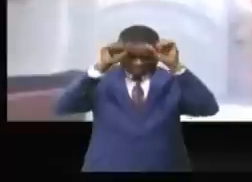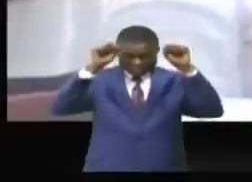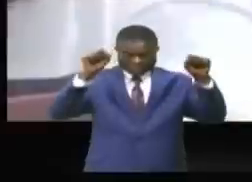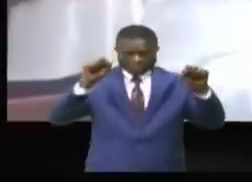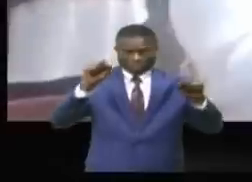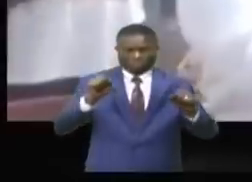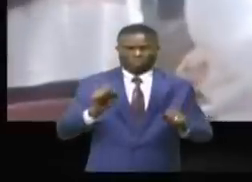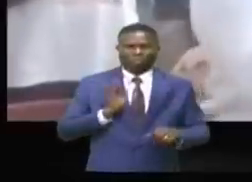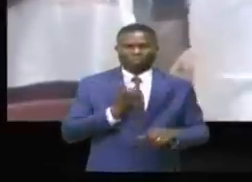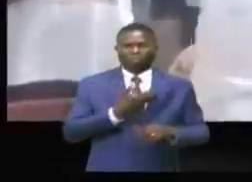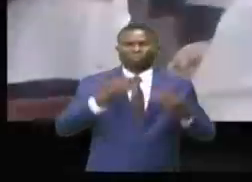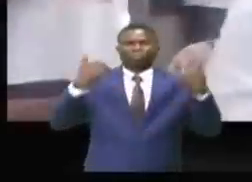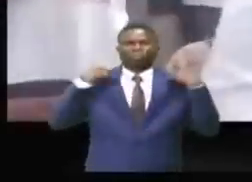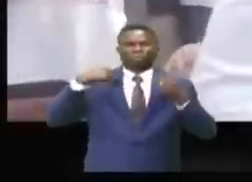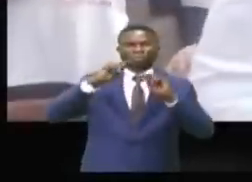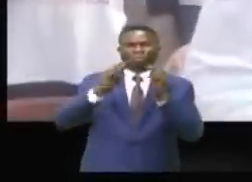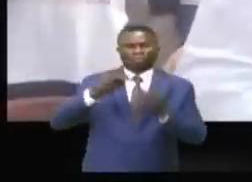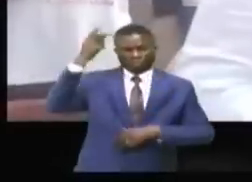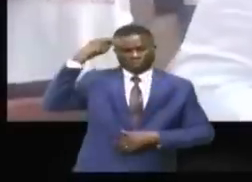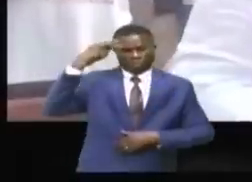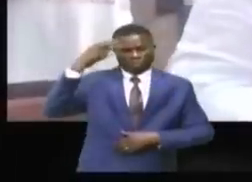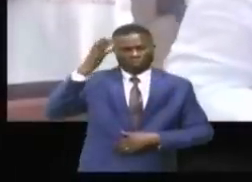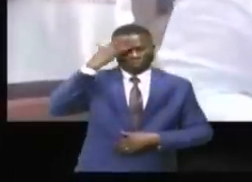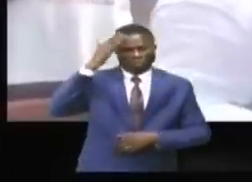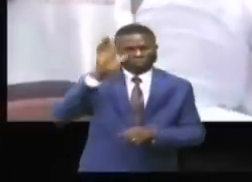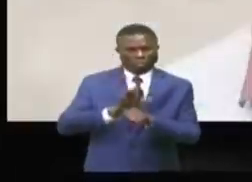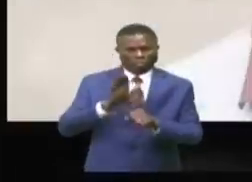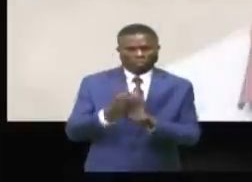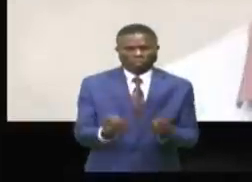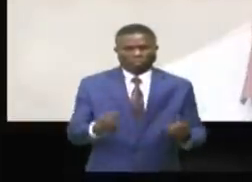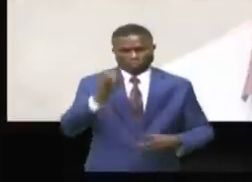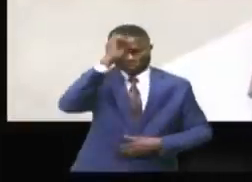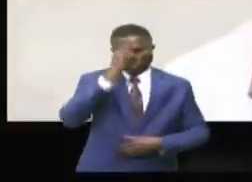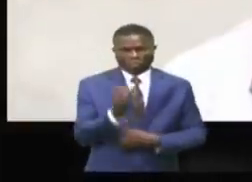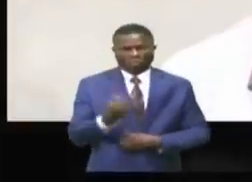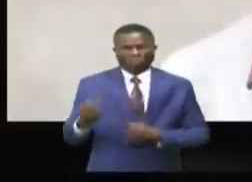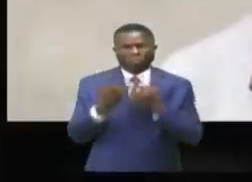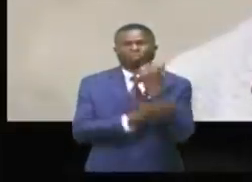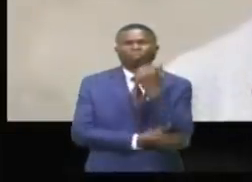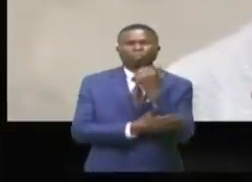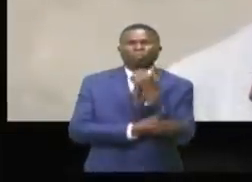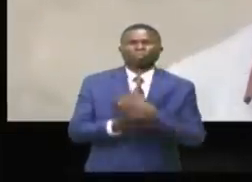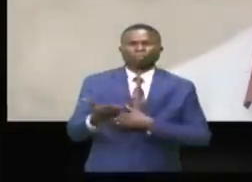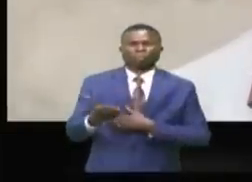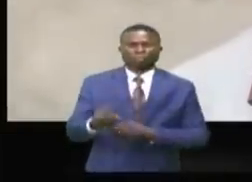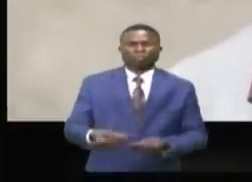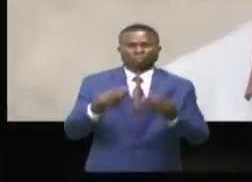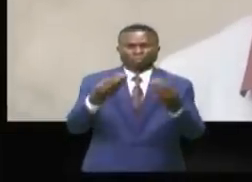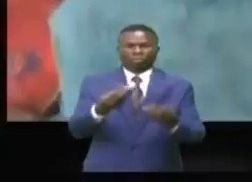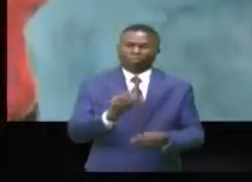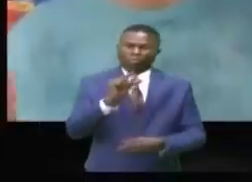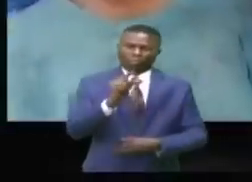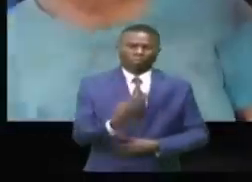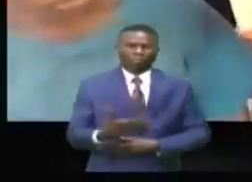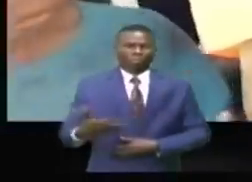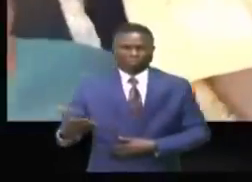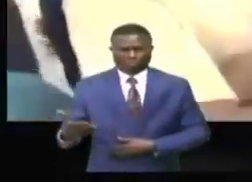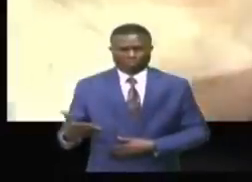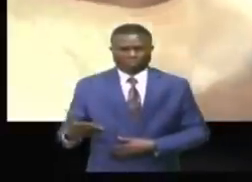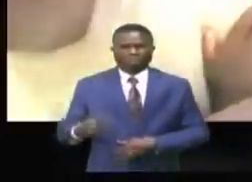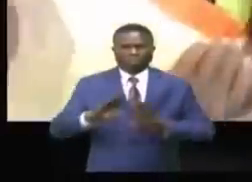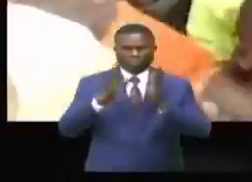national, Maître Augustin Kabaka, qui cesse de penser aux orphelins et aux enfants démunis, à leur remettre quelque chose. Notons que